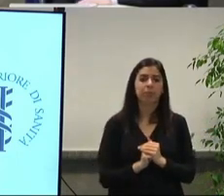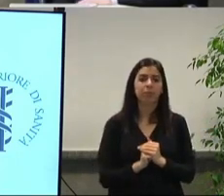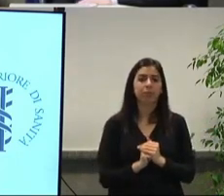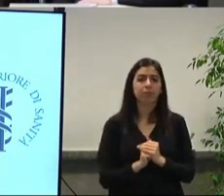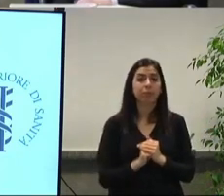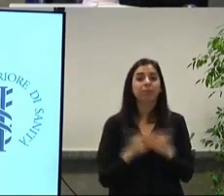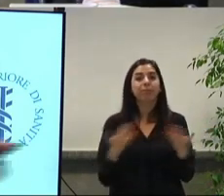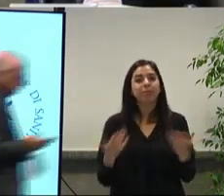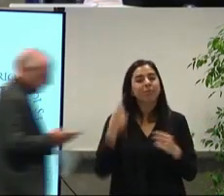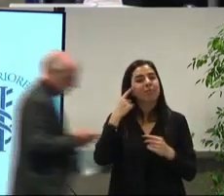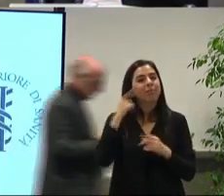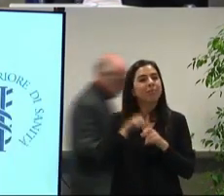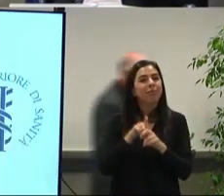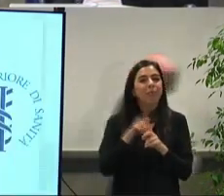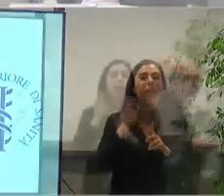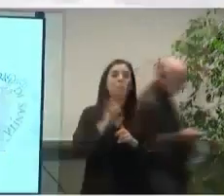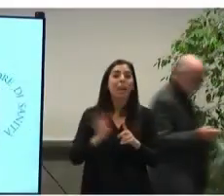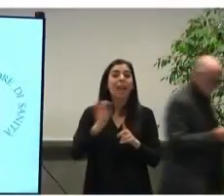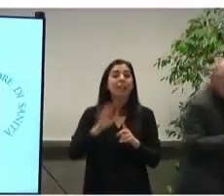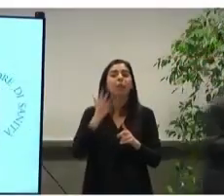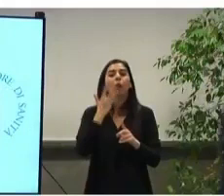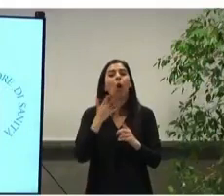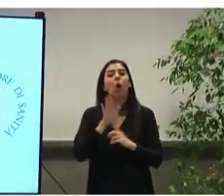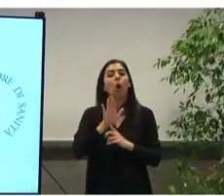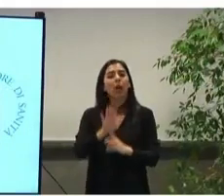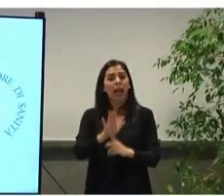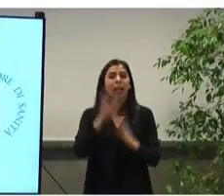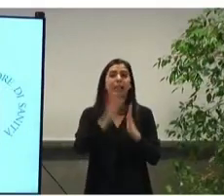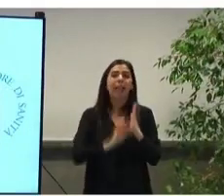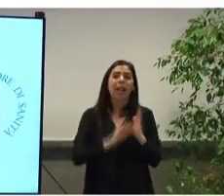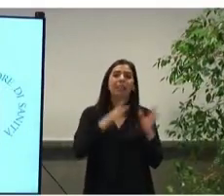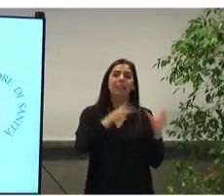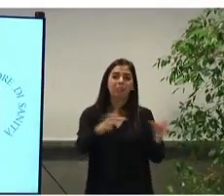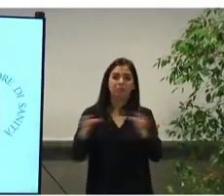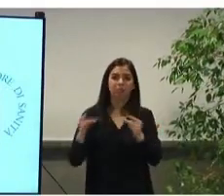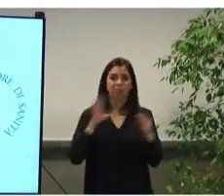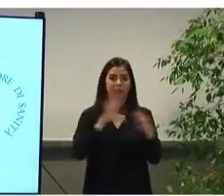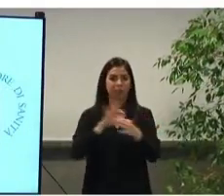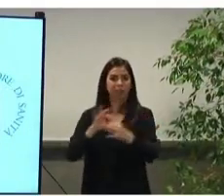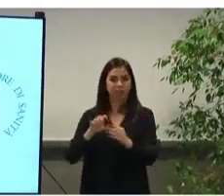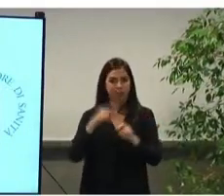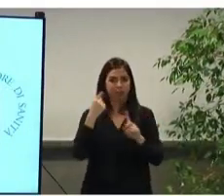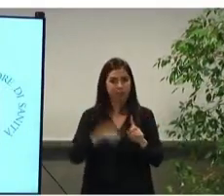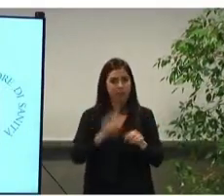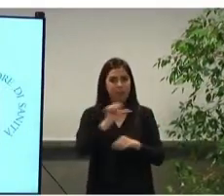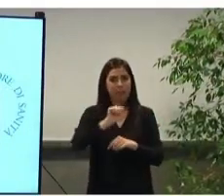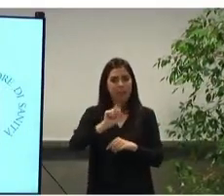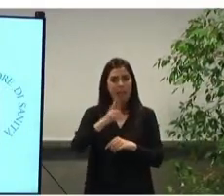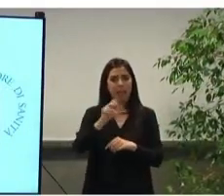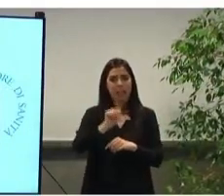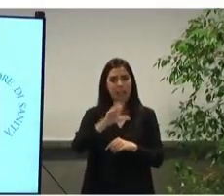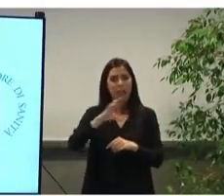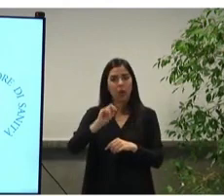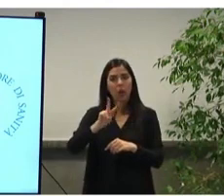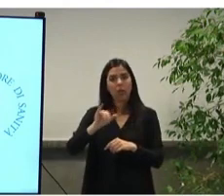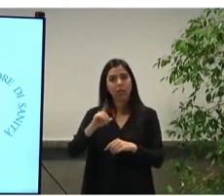Allora, l'idea di questa presentazione è dimostrarvi i dati sulla trasmissibilità di SARS-CoV-2 in Italia, che è